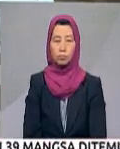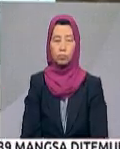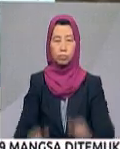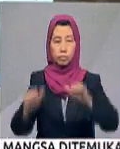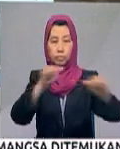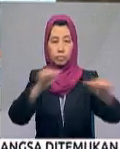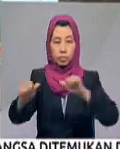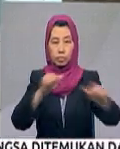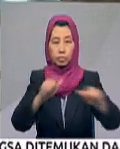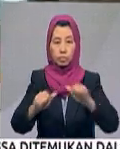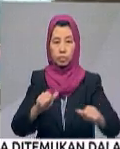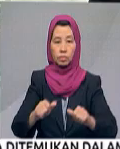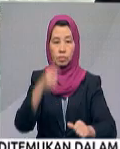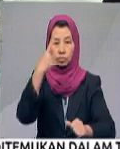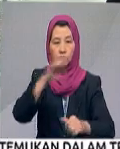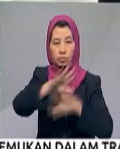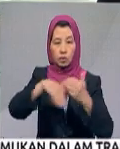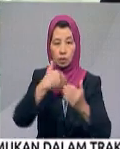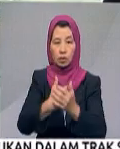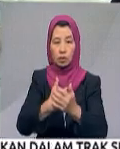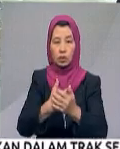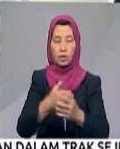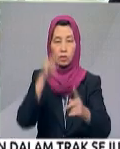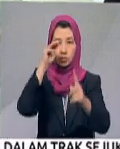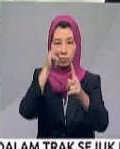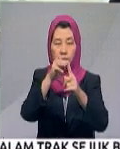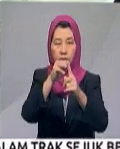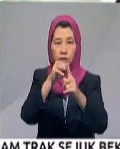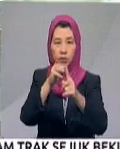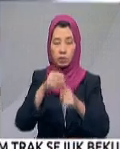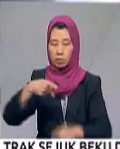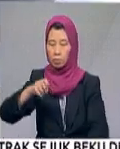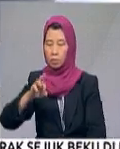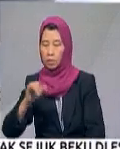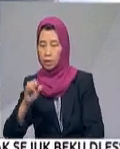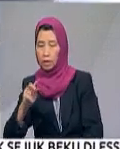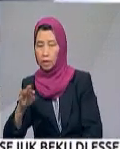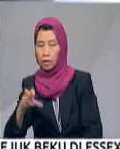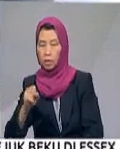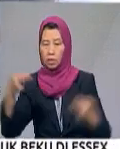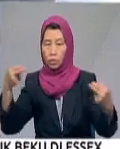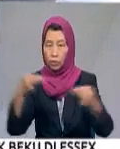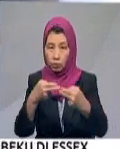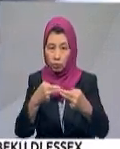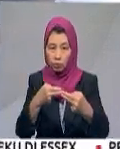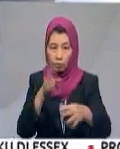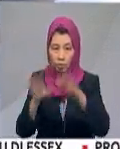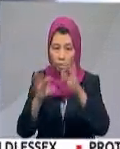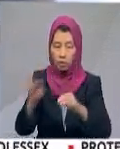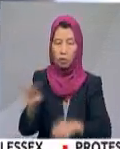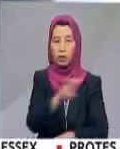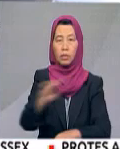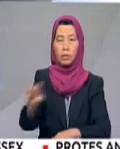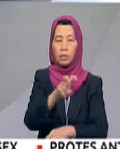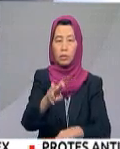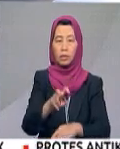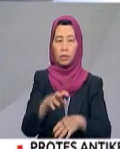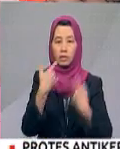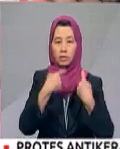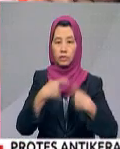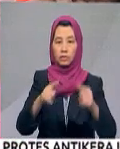Connectivity and mobility for all menjadi visi utama prasarana menghubungkan pelbagai pilihan pengangkutan awam yang